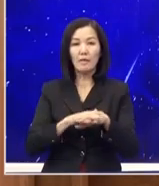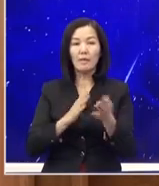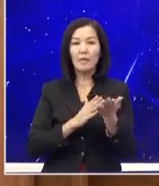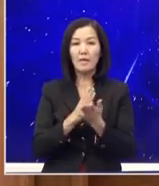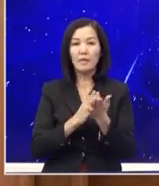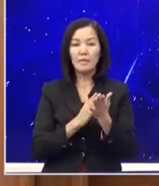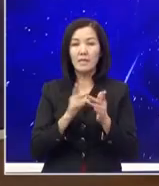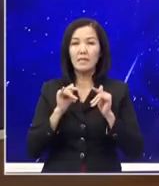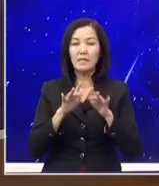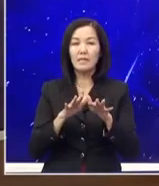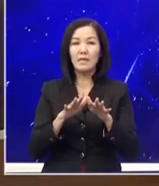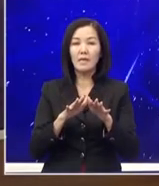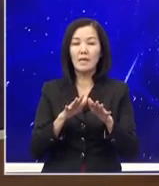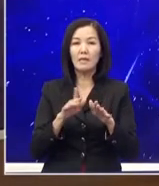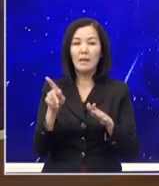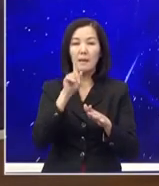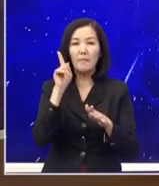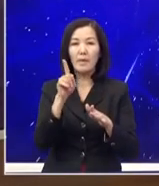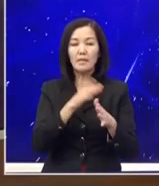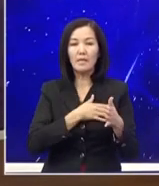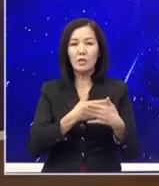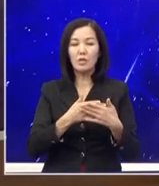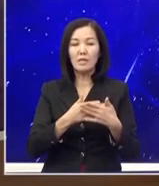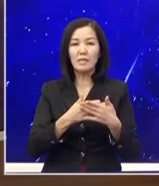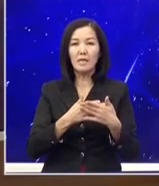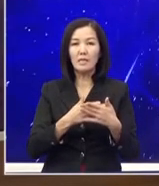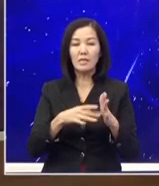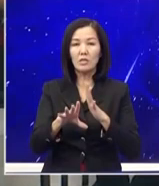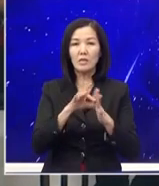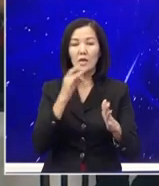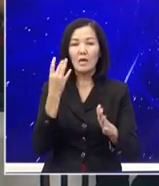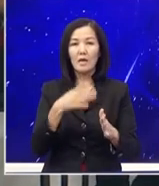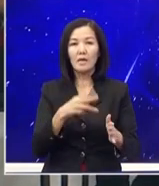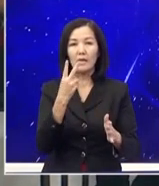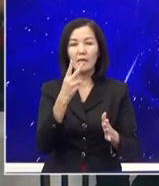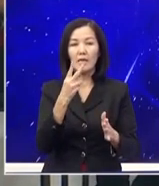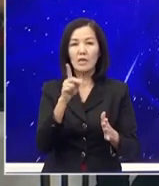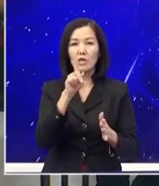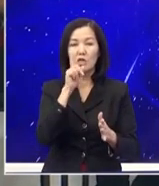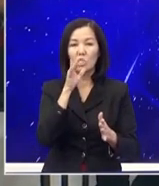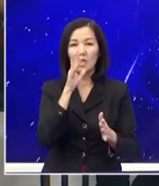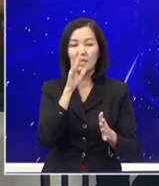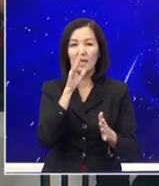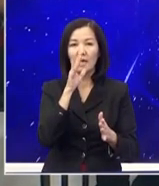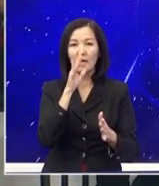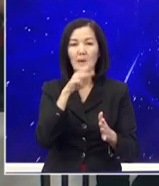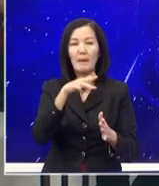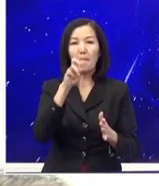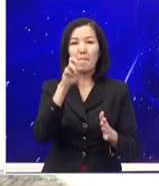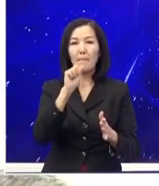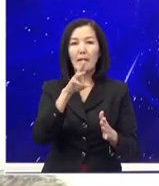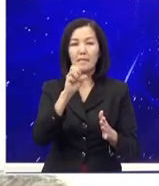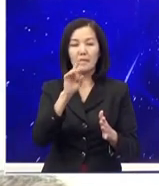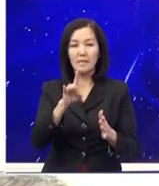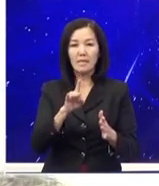іздемейді, іскер белсенді жастарды өсіріп жатыр. Текеліге де 42 жасар Молдахметов Батыр Қайыркенұлын тағайындауға ұйғарыпты. Үш